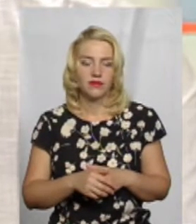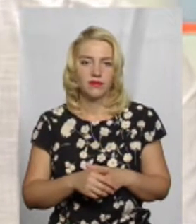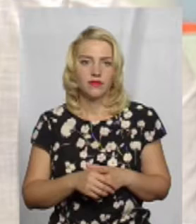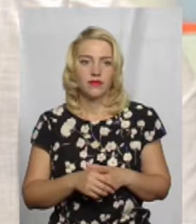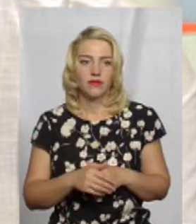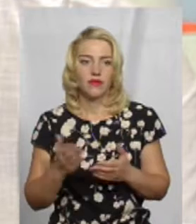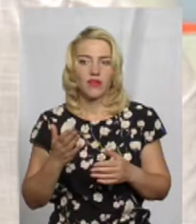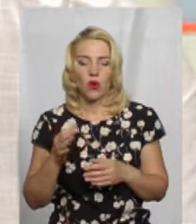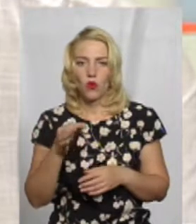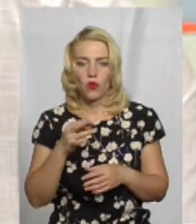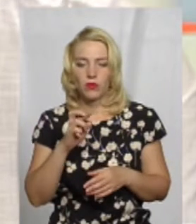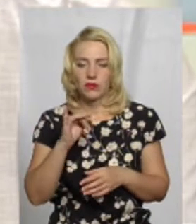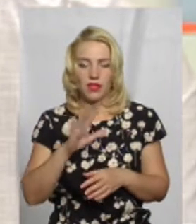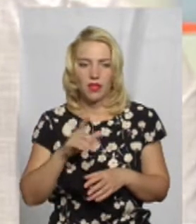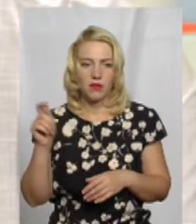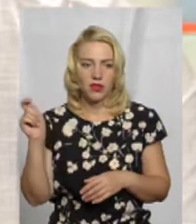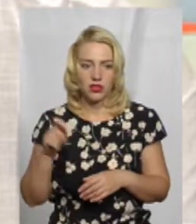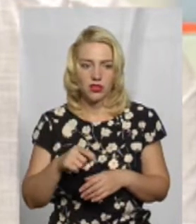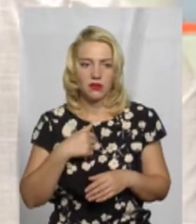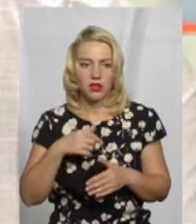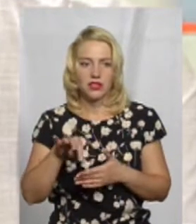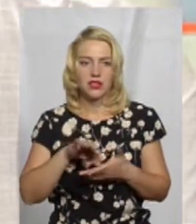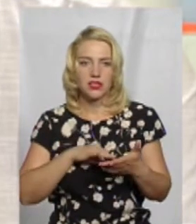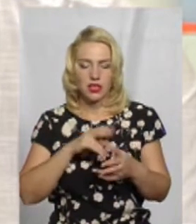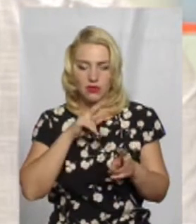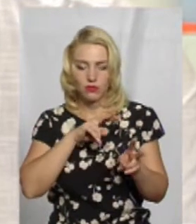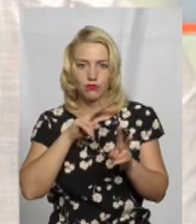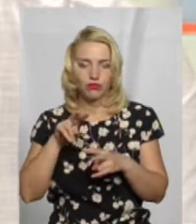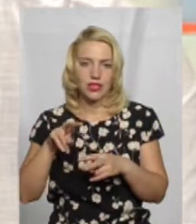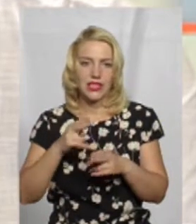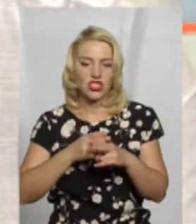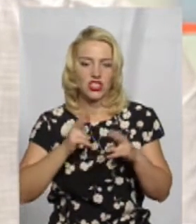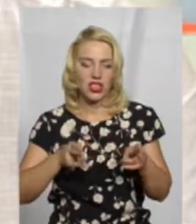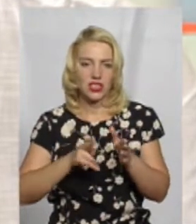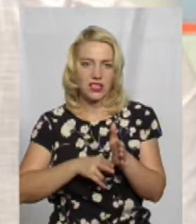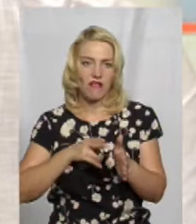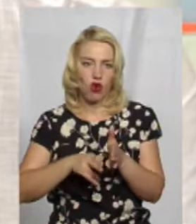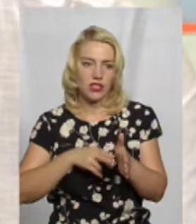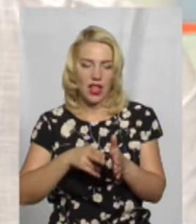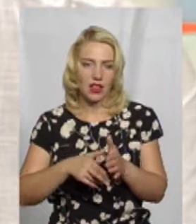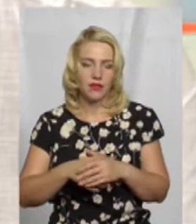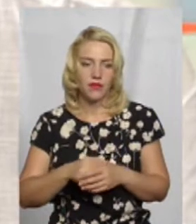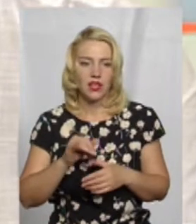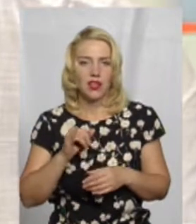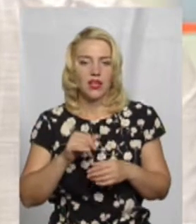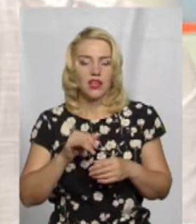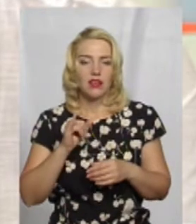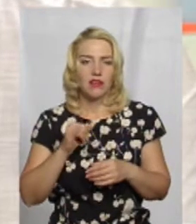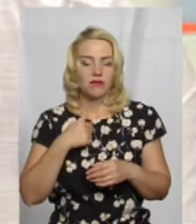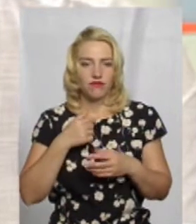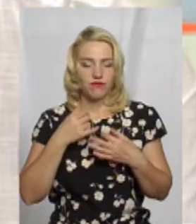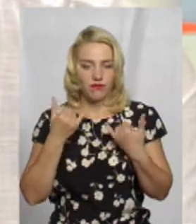в яку б область ми не приїжджали, ми зразу моніторимо залізнодорожний вокзал. І ви знаєте,